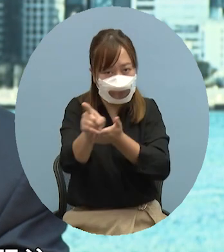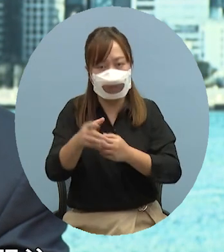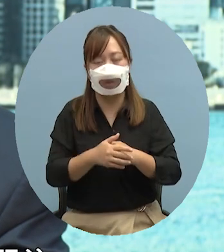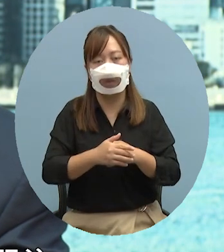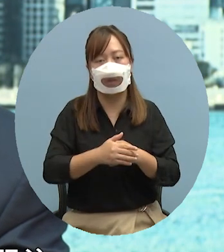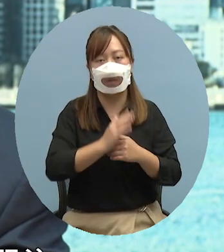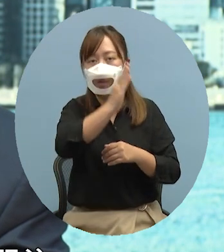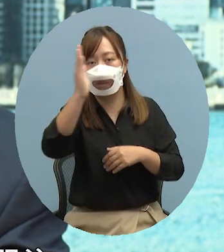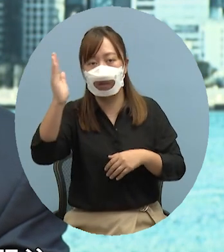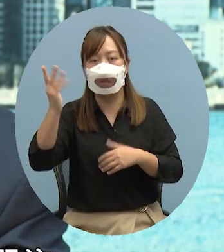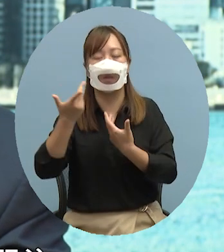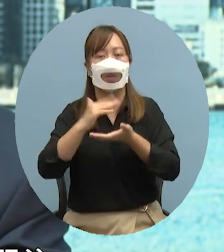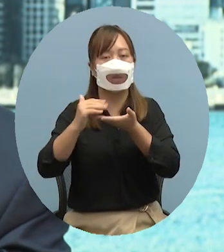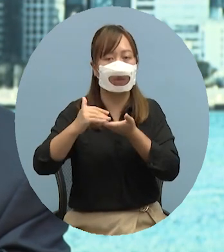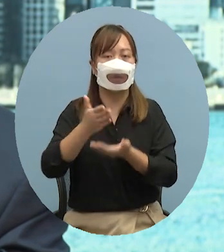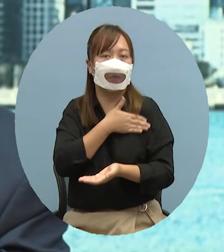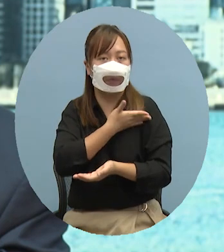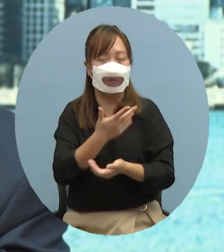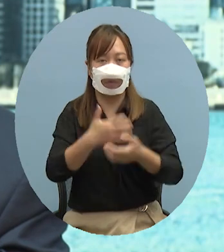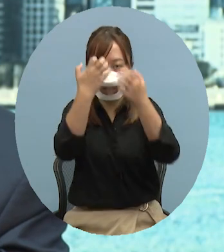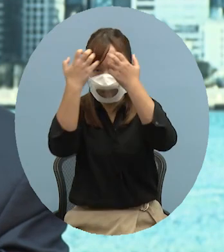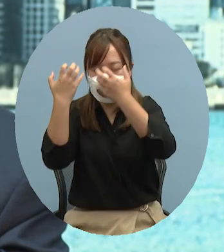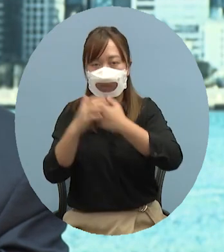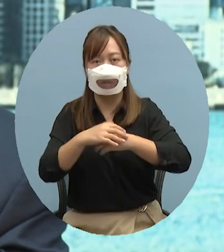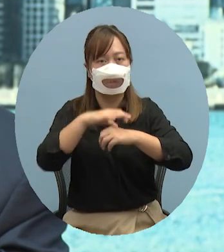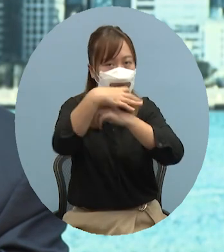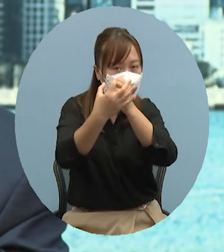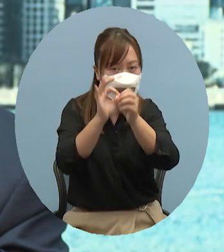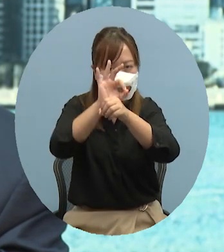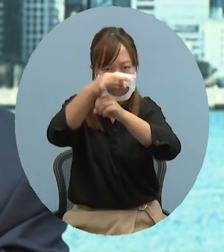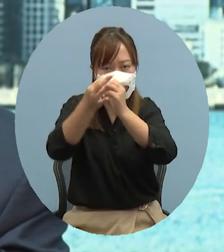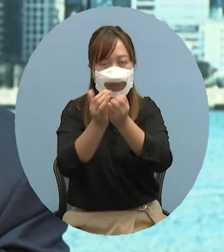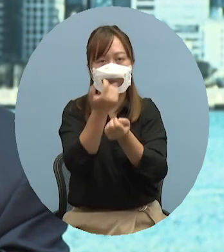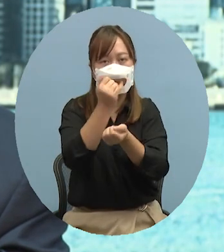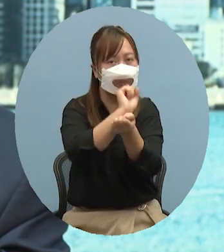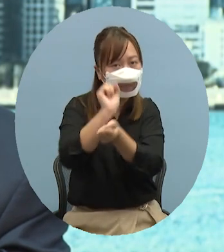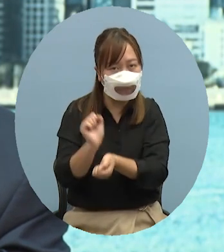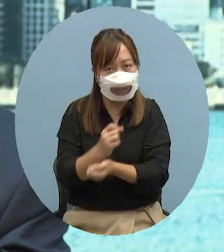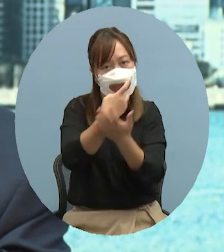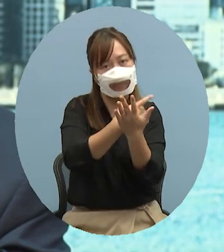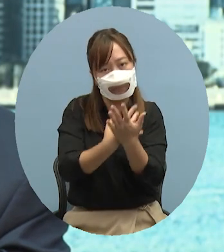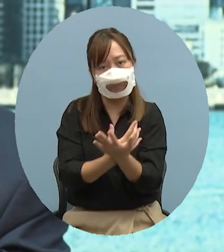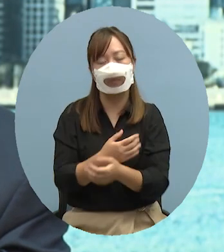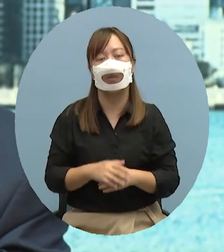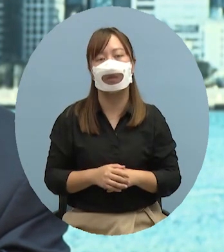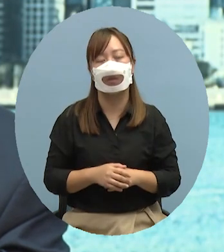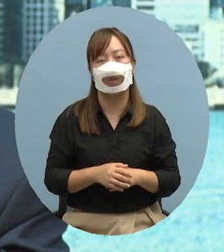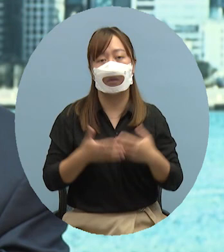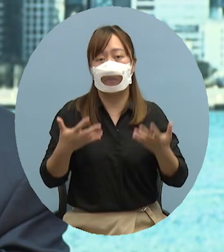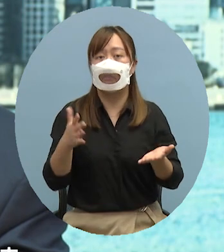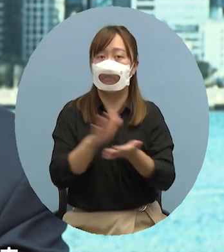嘅衞生當局咧，都係關注到咧，隨住世界各地開始放寬一啲嘅措施之後咧，有機會喺今